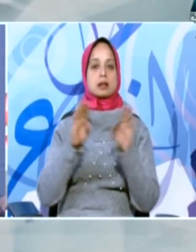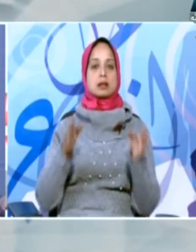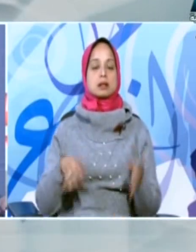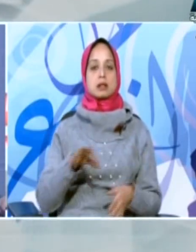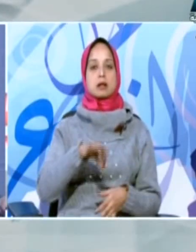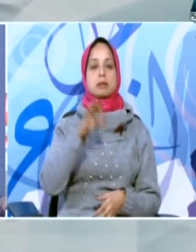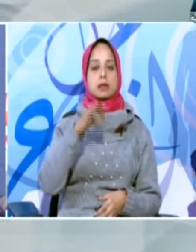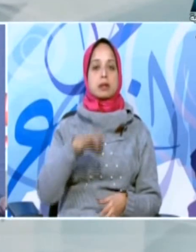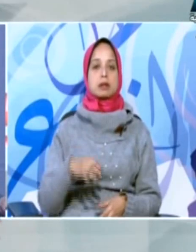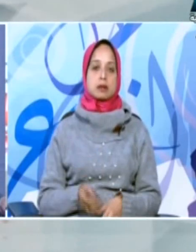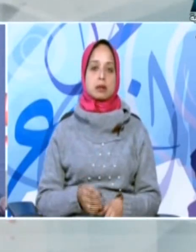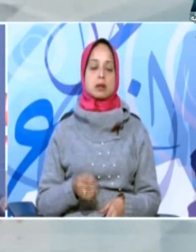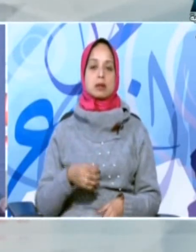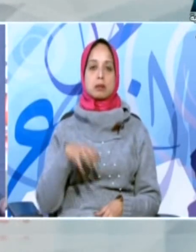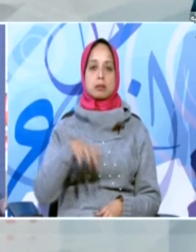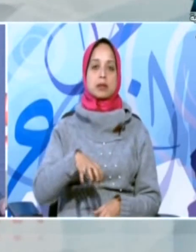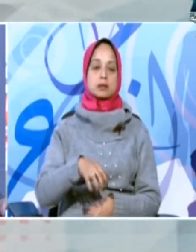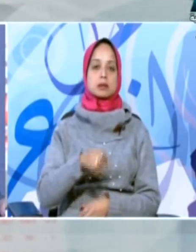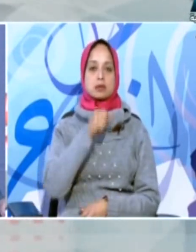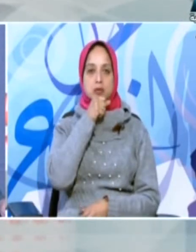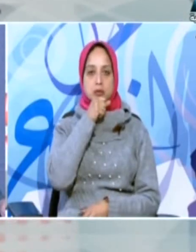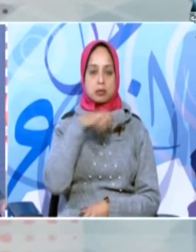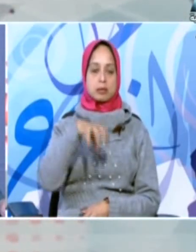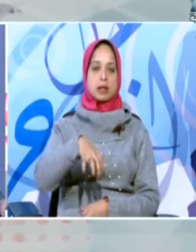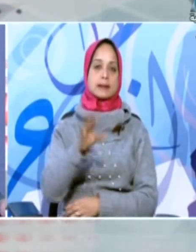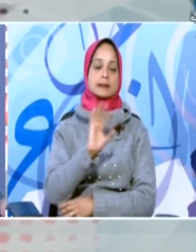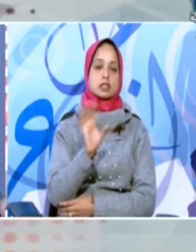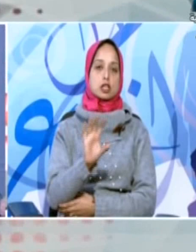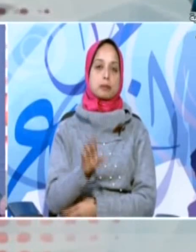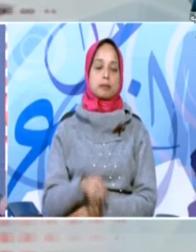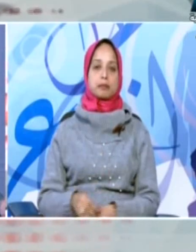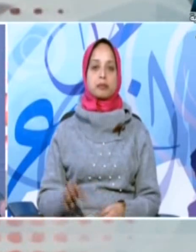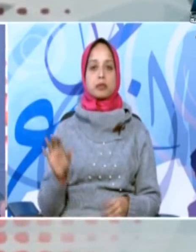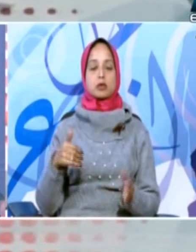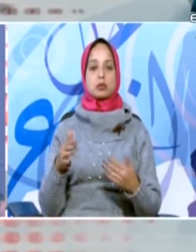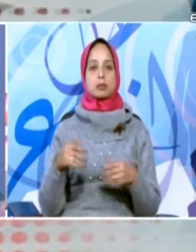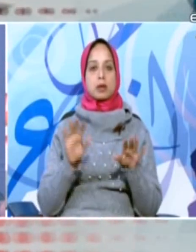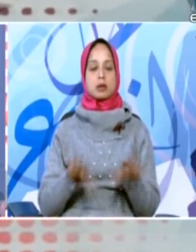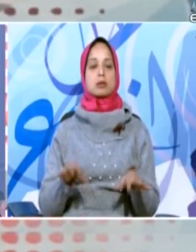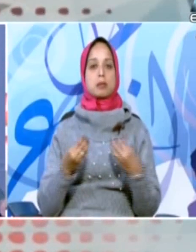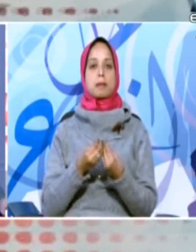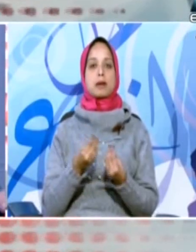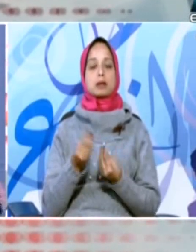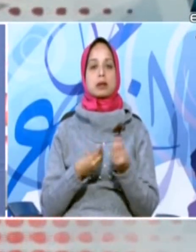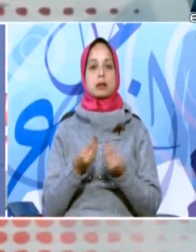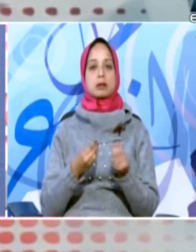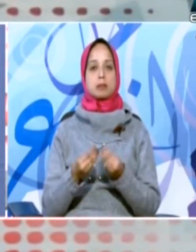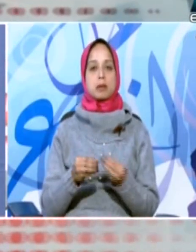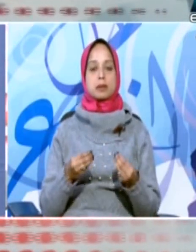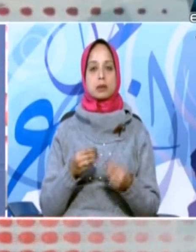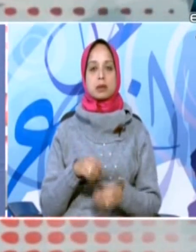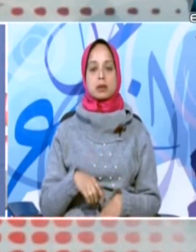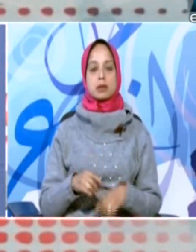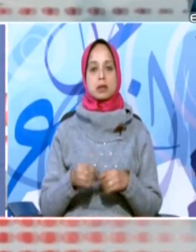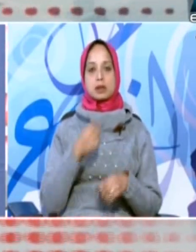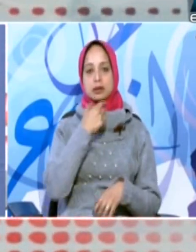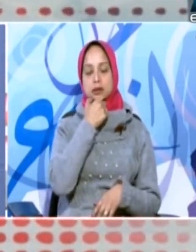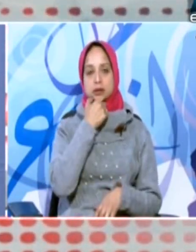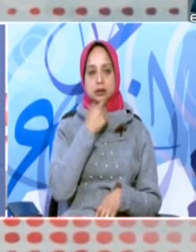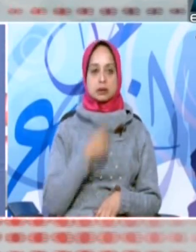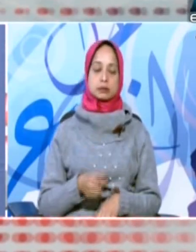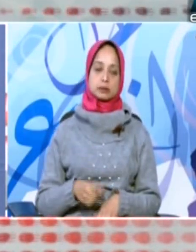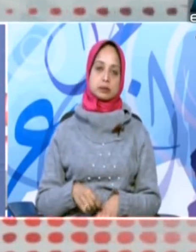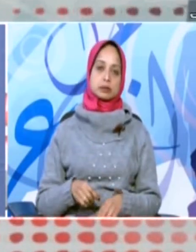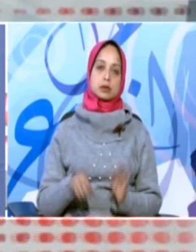الشيوخ ومجلس النواب، بدات جلساتهم، النتيجه تالف الوفد، اللي هيعمل المعاهده مع بريطانيا. طبعا هي